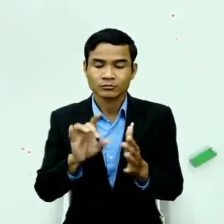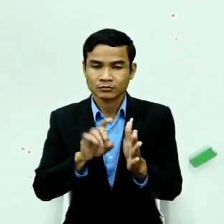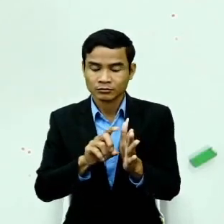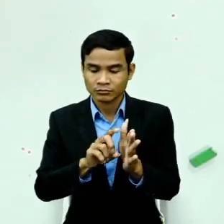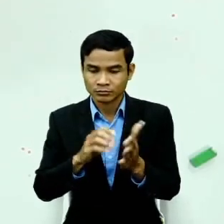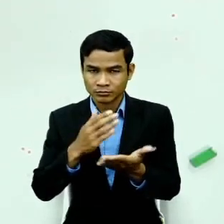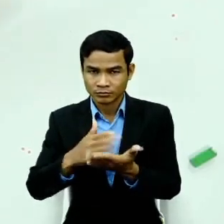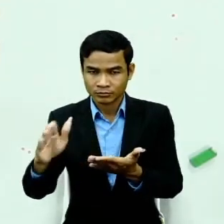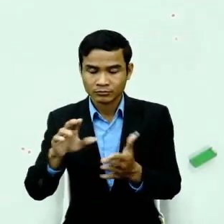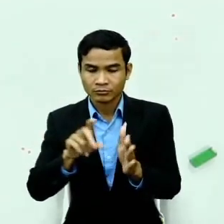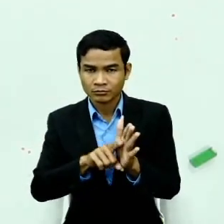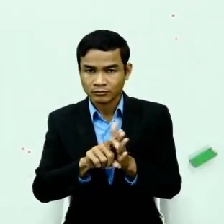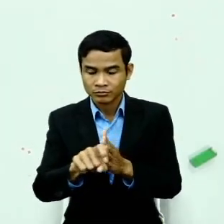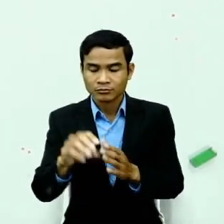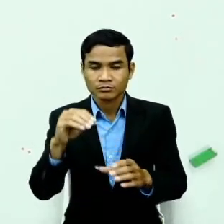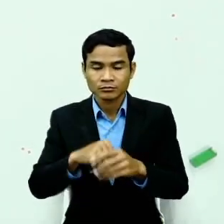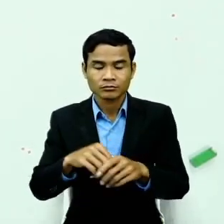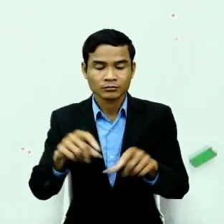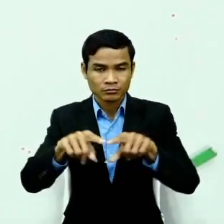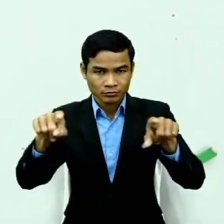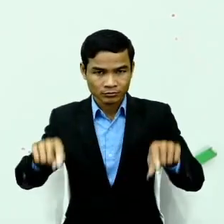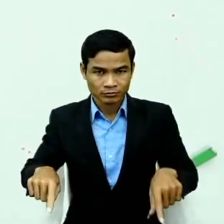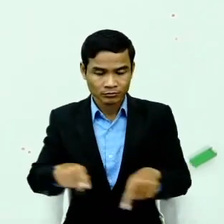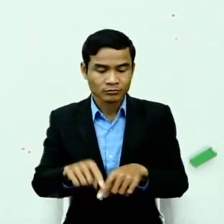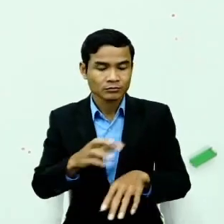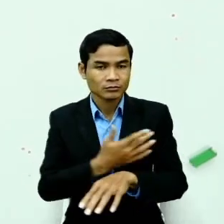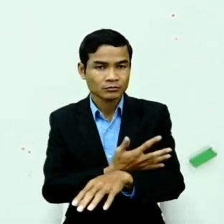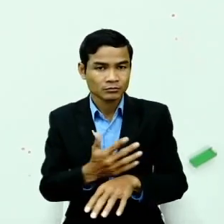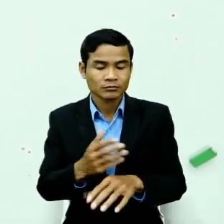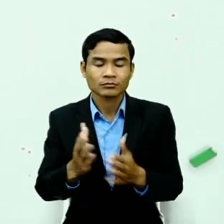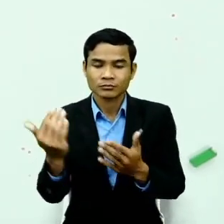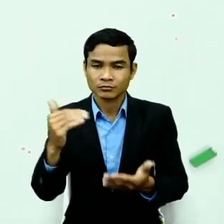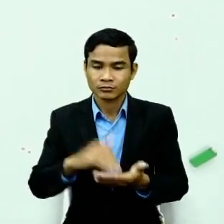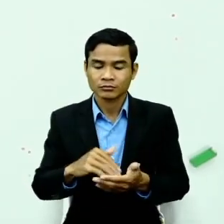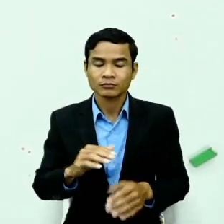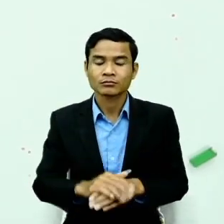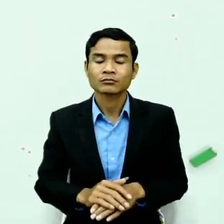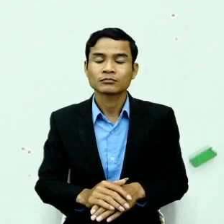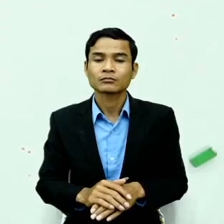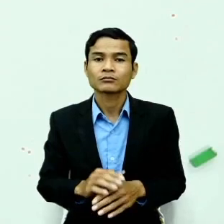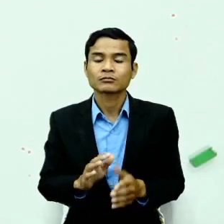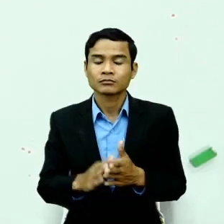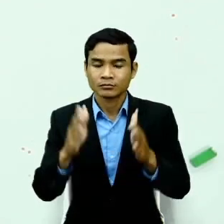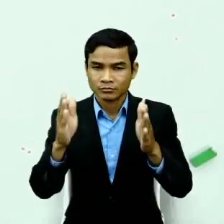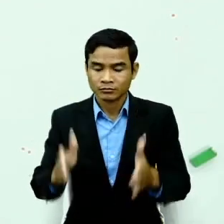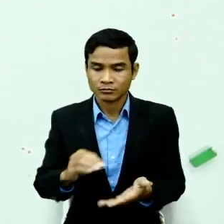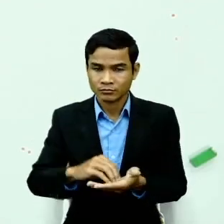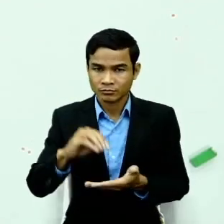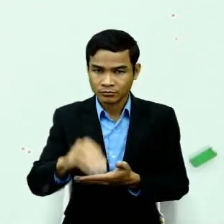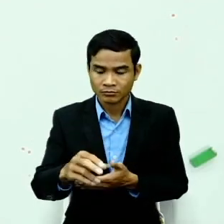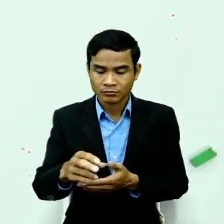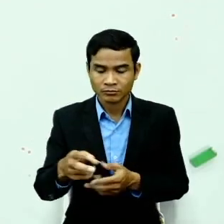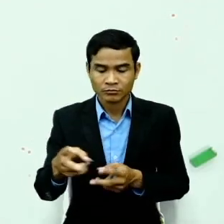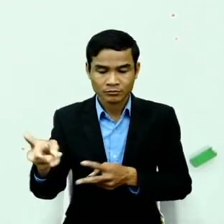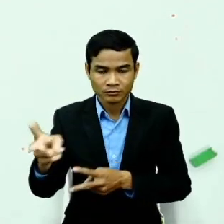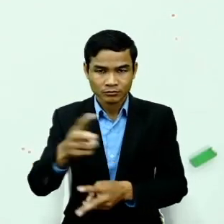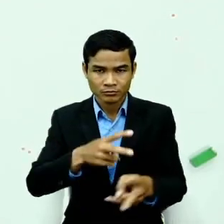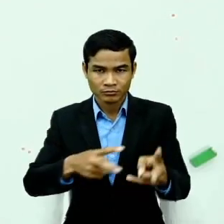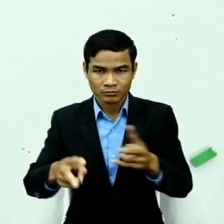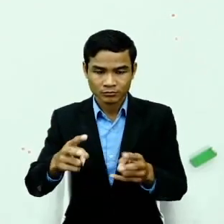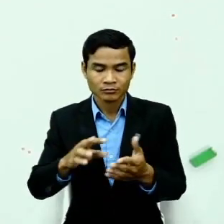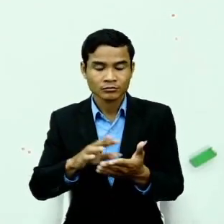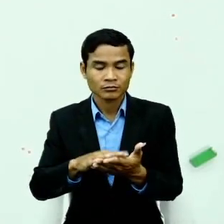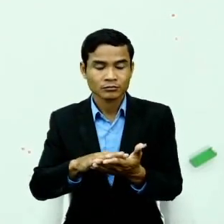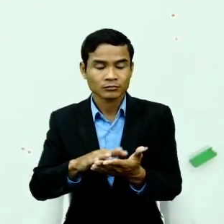non chậm cà cha để cô ăn cô sẽ bắt đầu tiếp cạ sẽ có bánh thân nắm